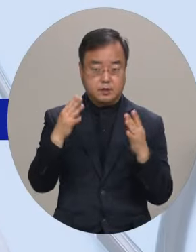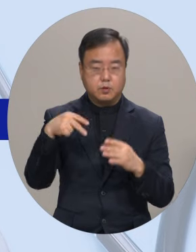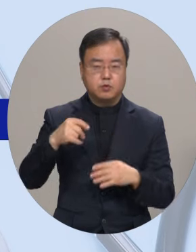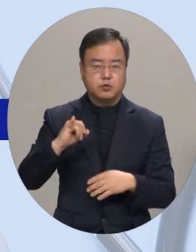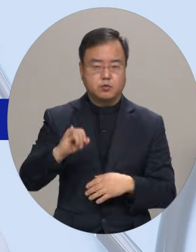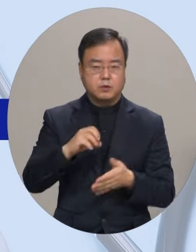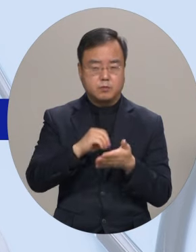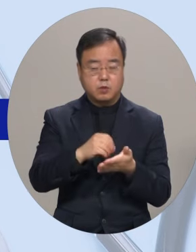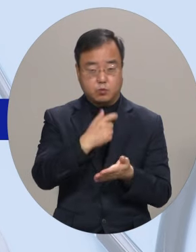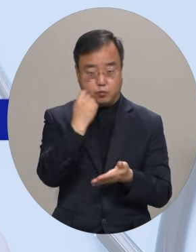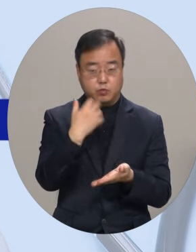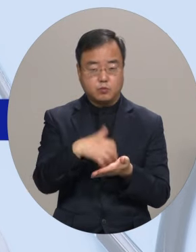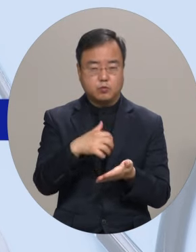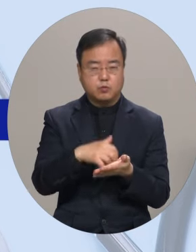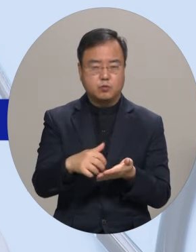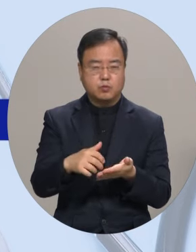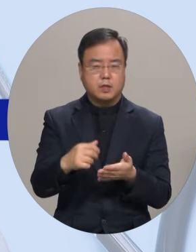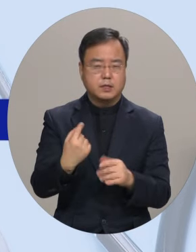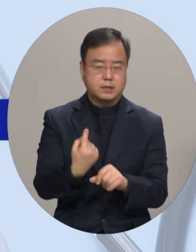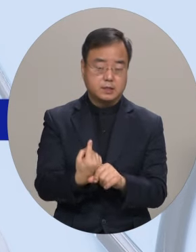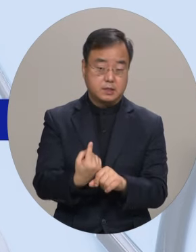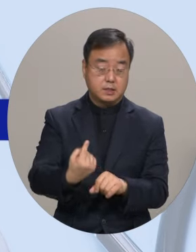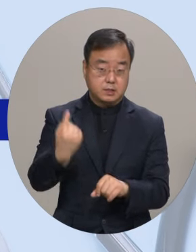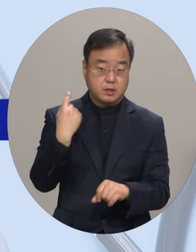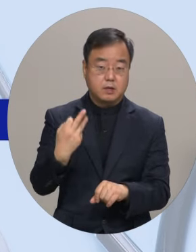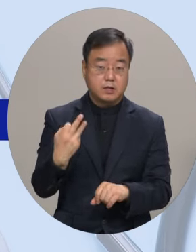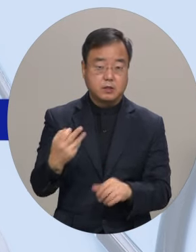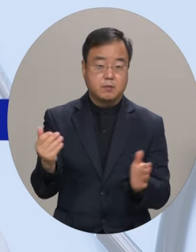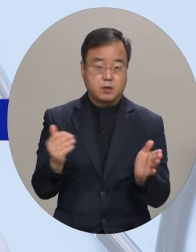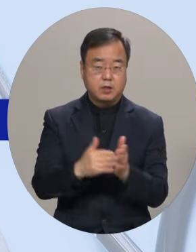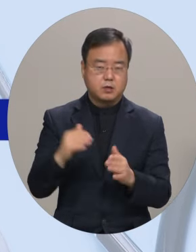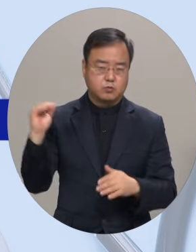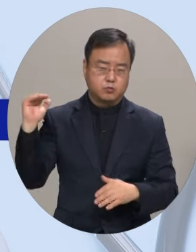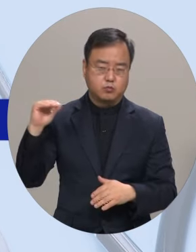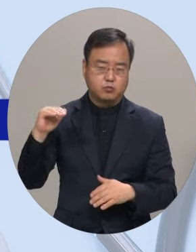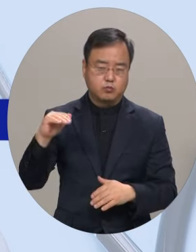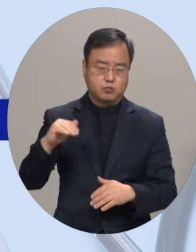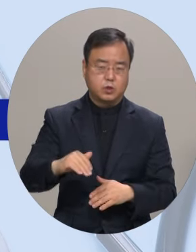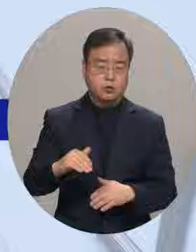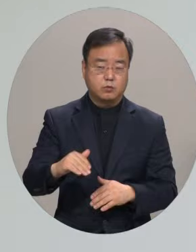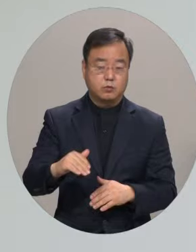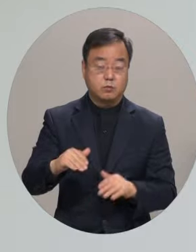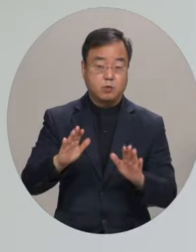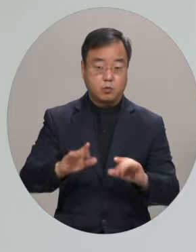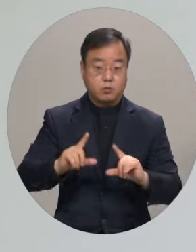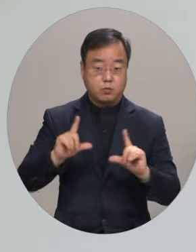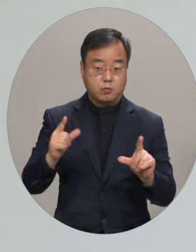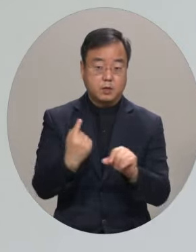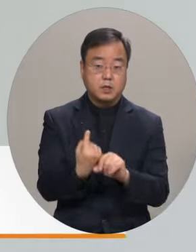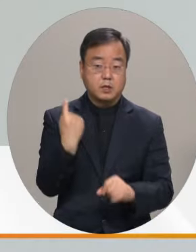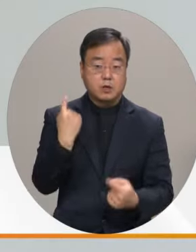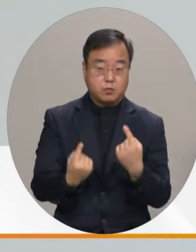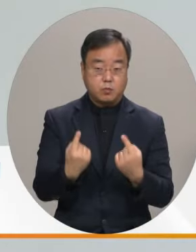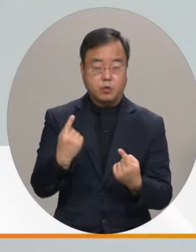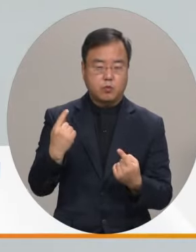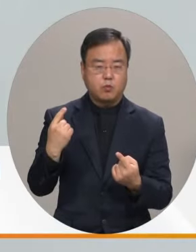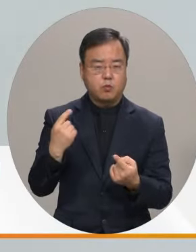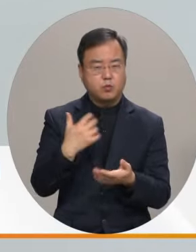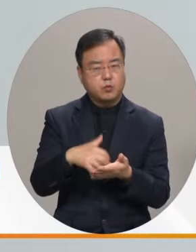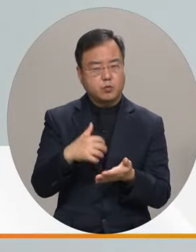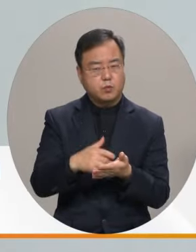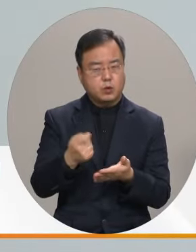213명의 지난해 입시 13명 아지 떨어지며 꾸준히 감소 추세를 보였습니다 올해는 지난해보다 미충원 인원이 소폭